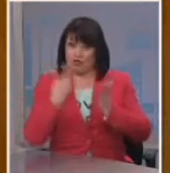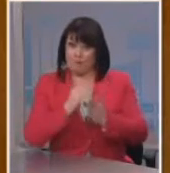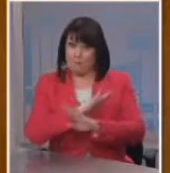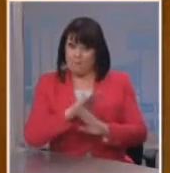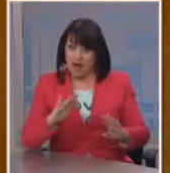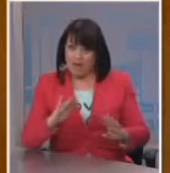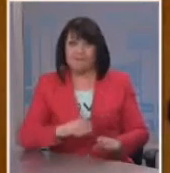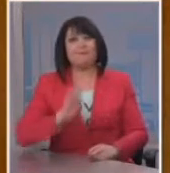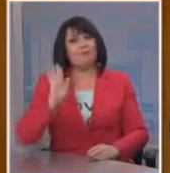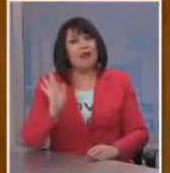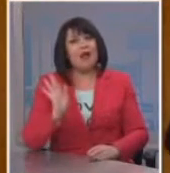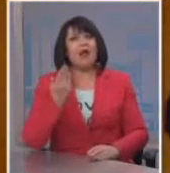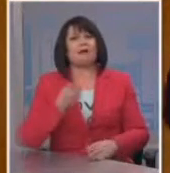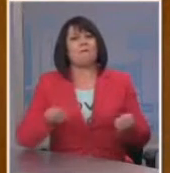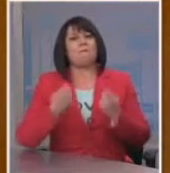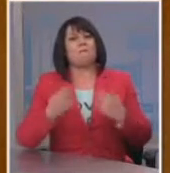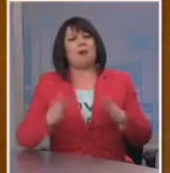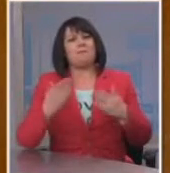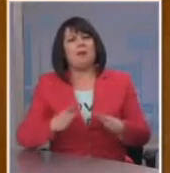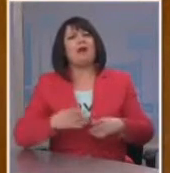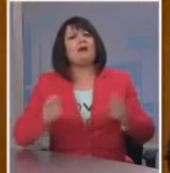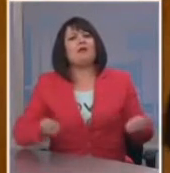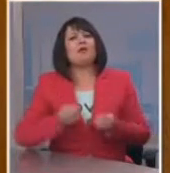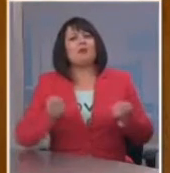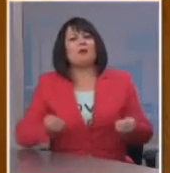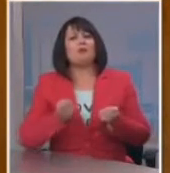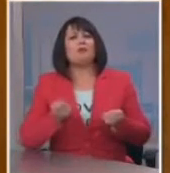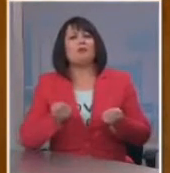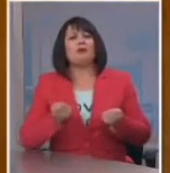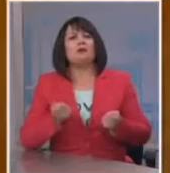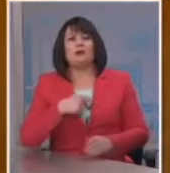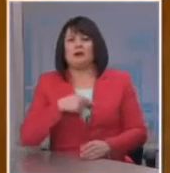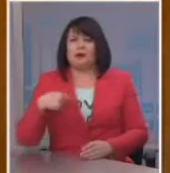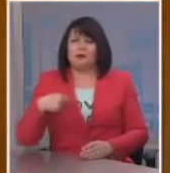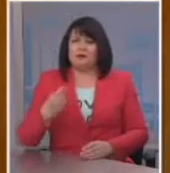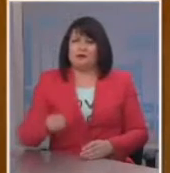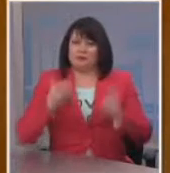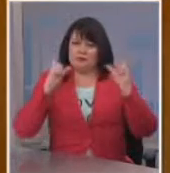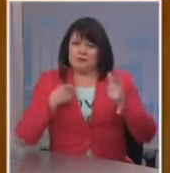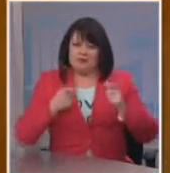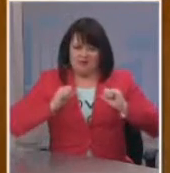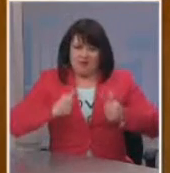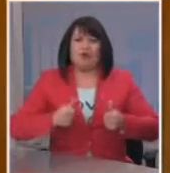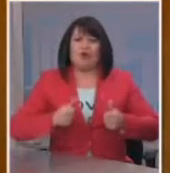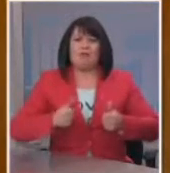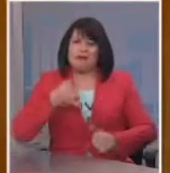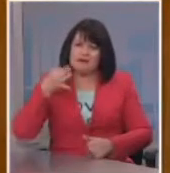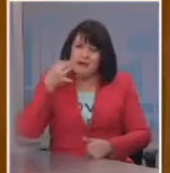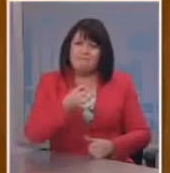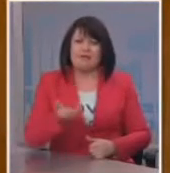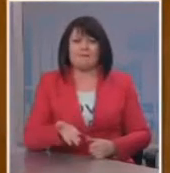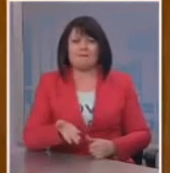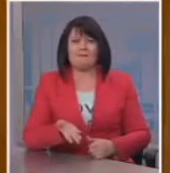αν είχαν υλοποιηθεί τα γεγονότα τα οποία ο αρχηγός της Νέας Δημοκρατίας δεν τολμάει να πει ότι